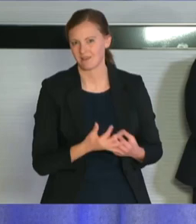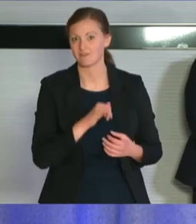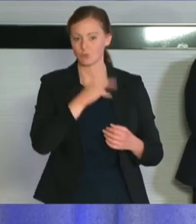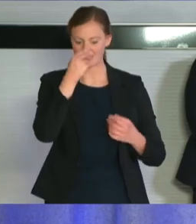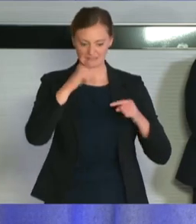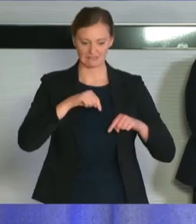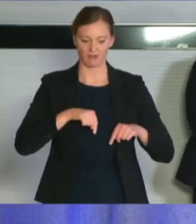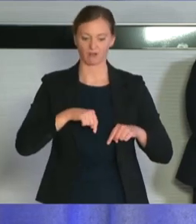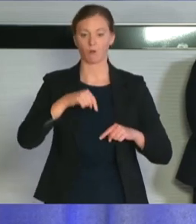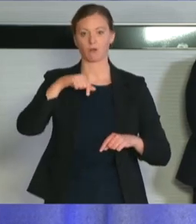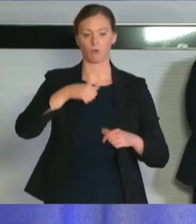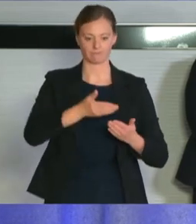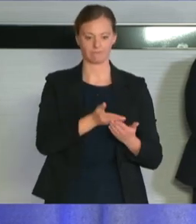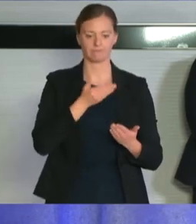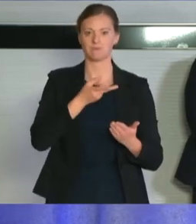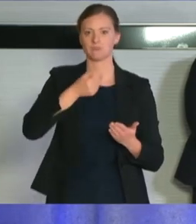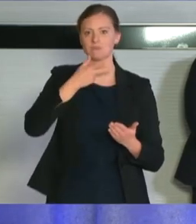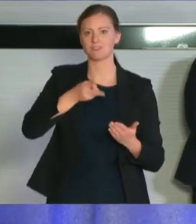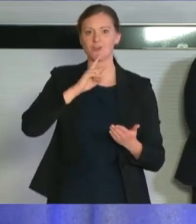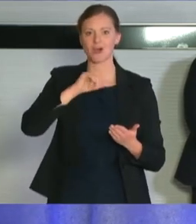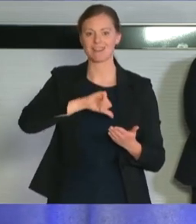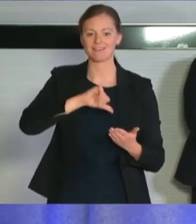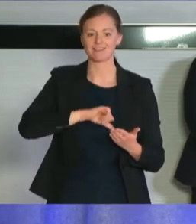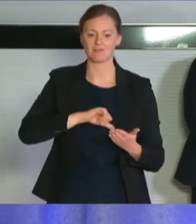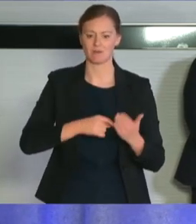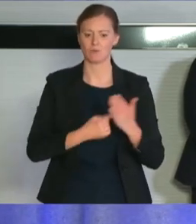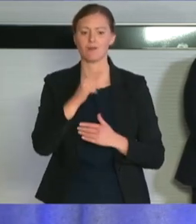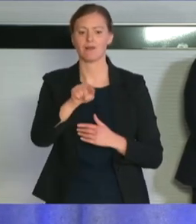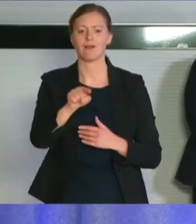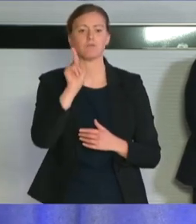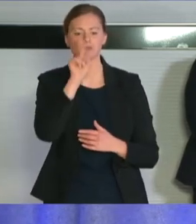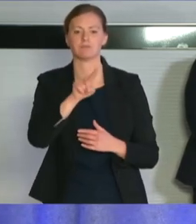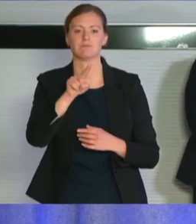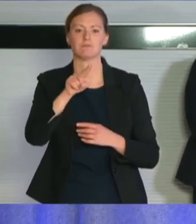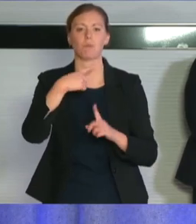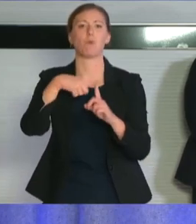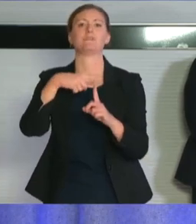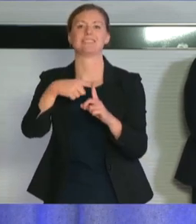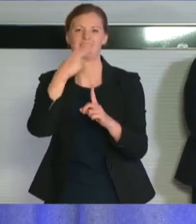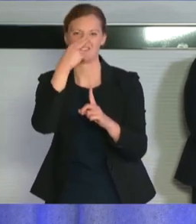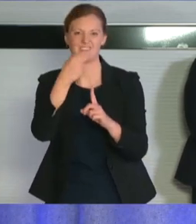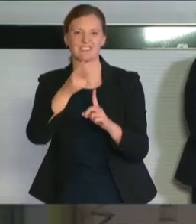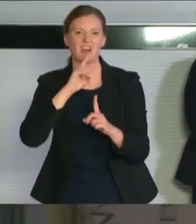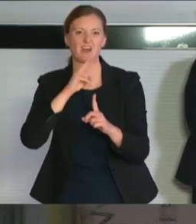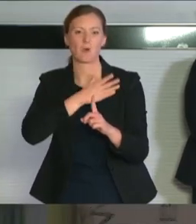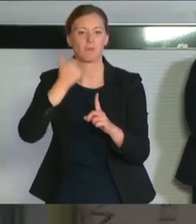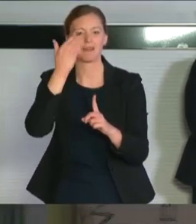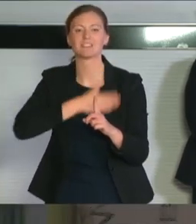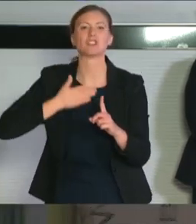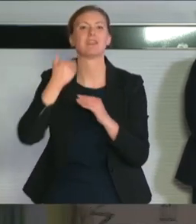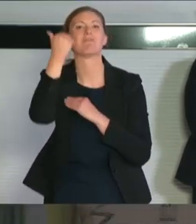deg i dag og er negativ, så betyr jo ikke det at du ikke kan bli positiv og bli syk fremover.